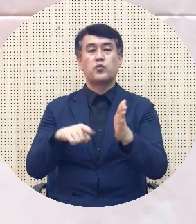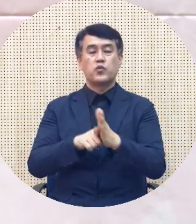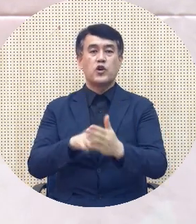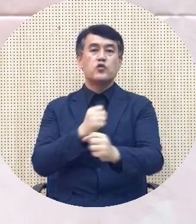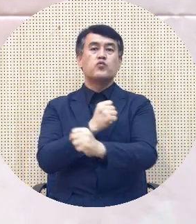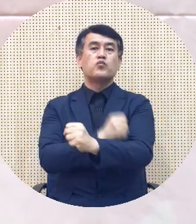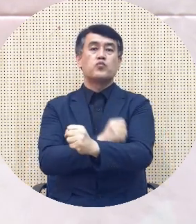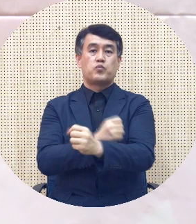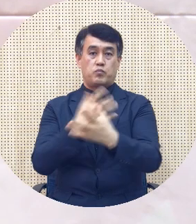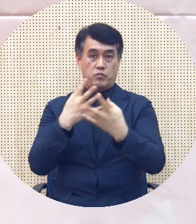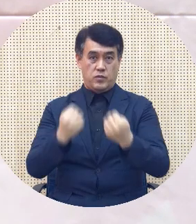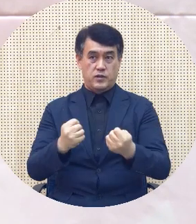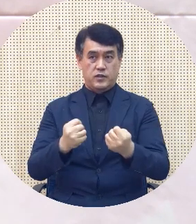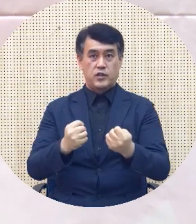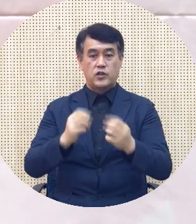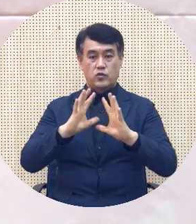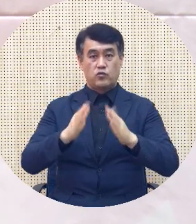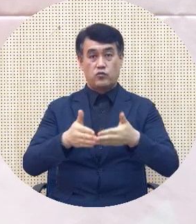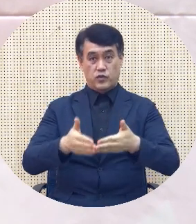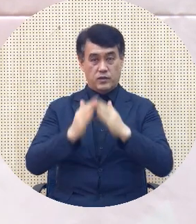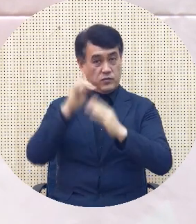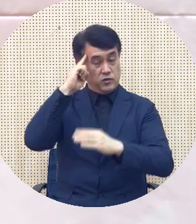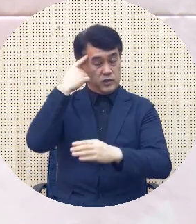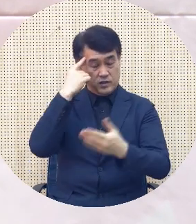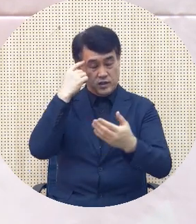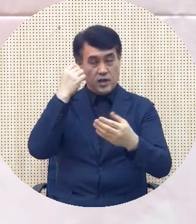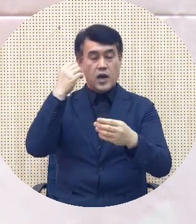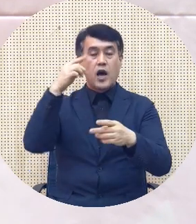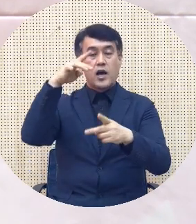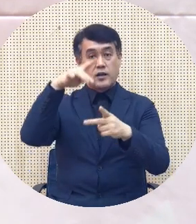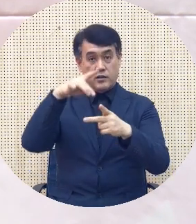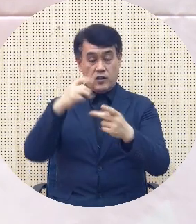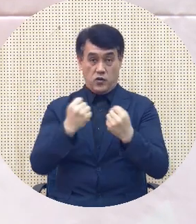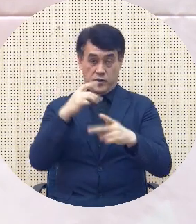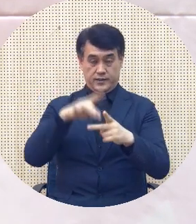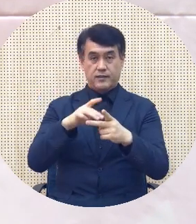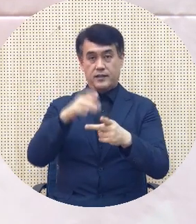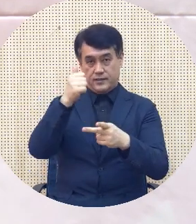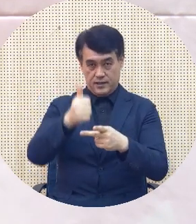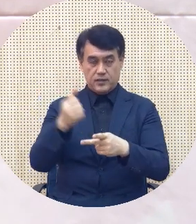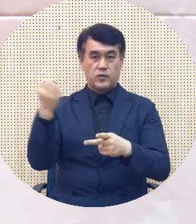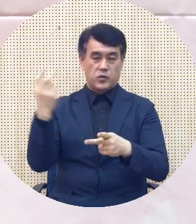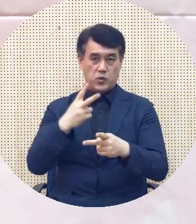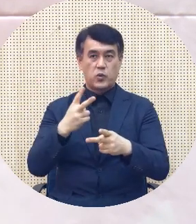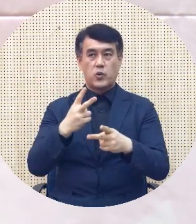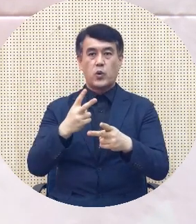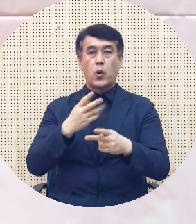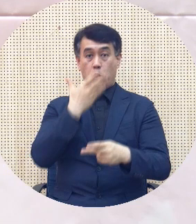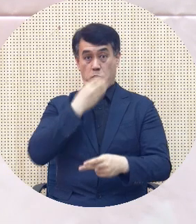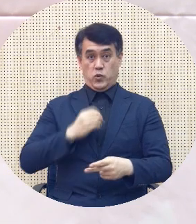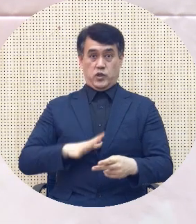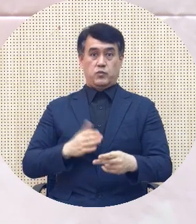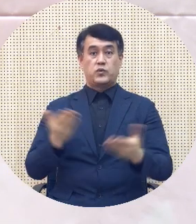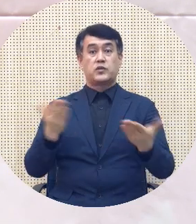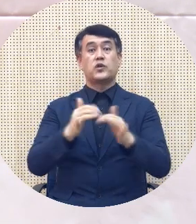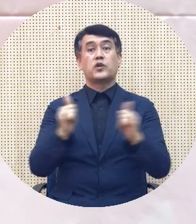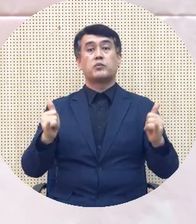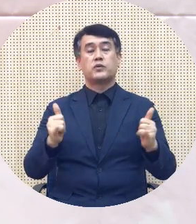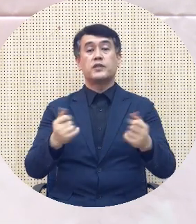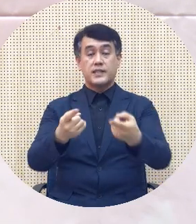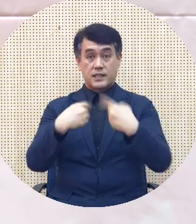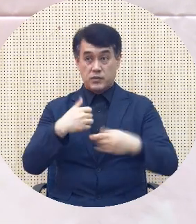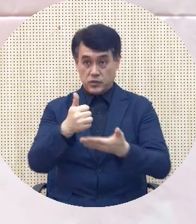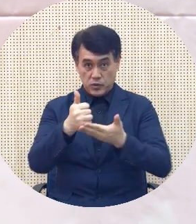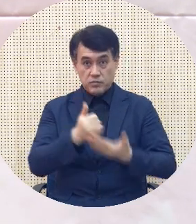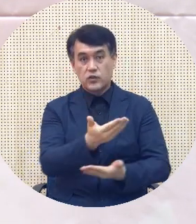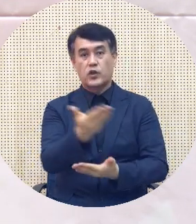아끼지 않으신 국립정신건강센터 이영문 센터장님을 비롯한 보건복지부 임직원 여러분, 참석해 주신